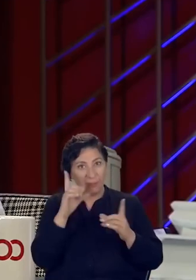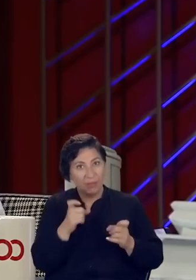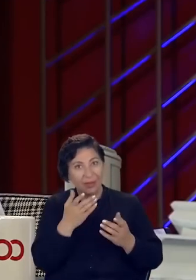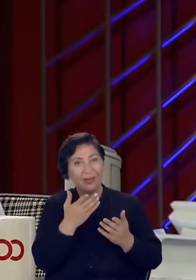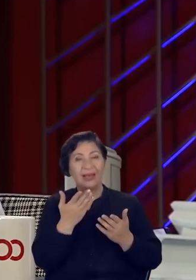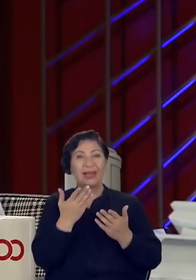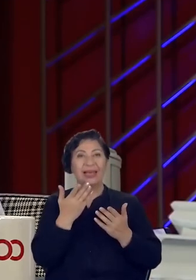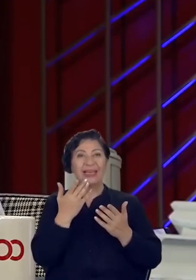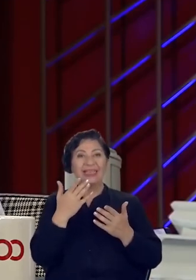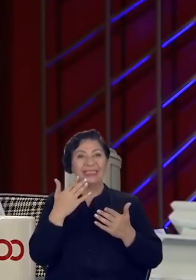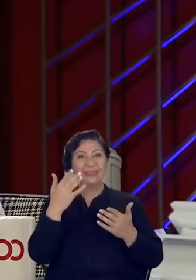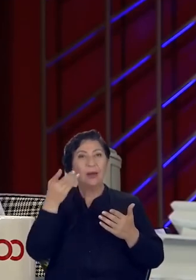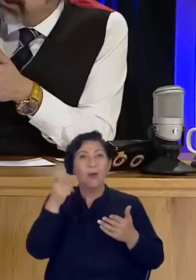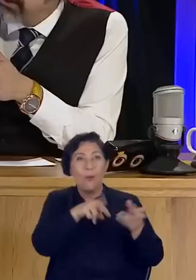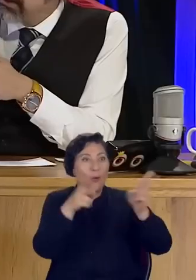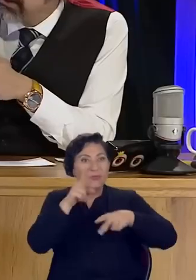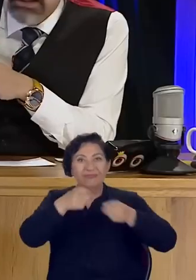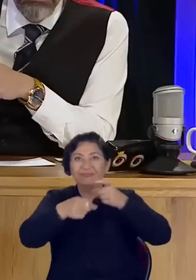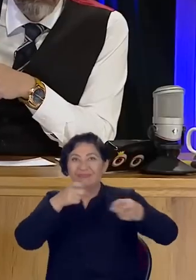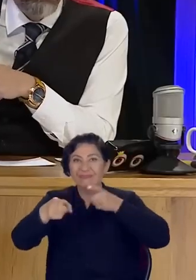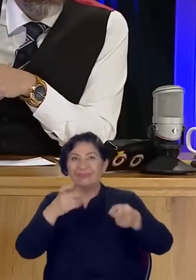Mesela seri cinayet,